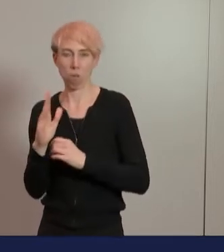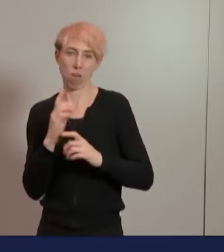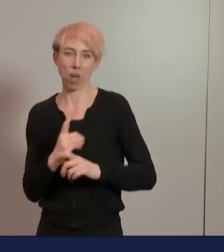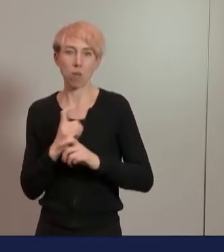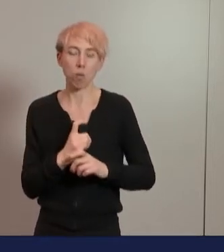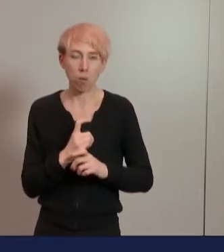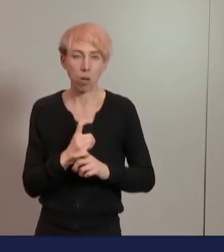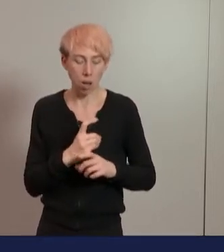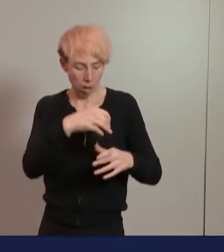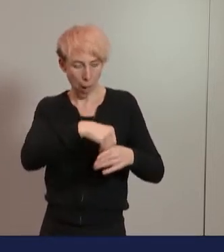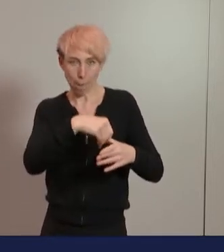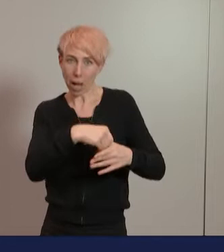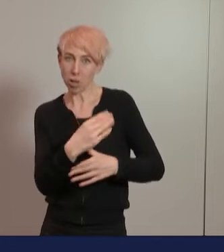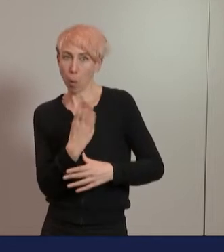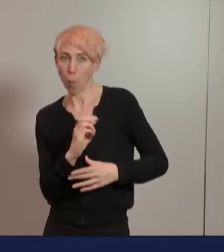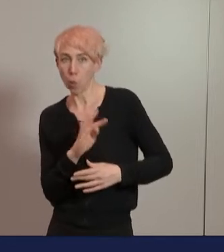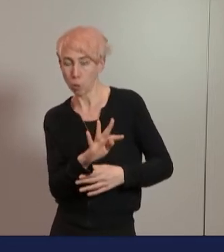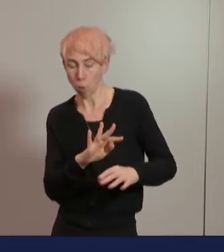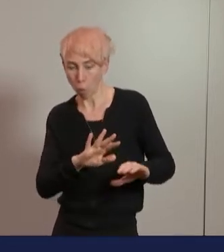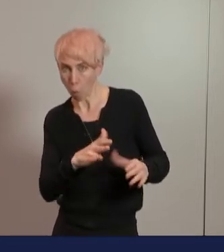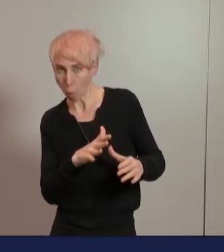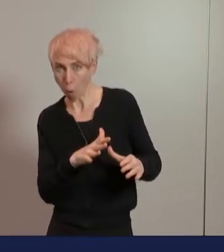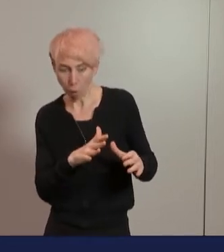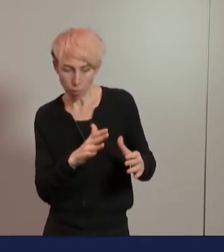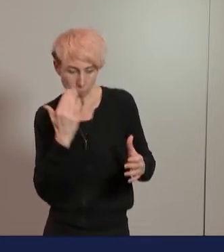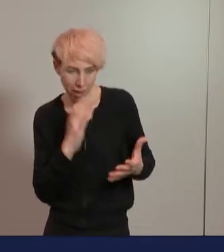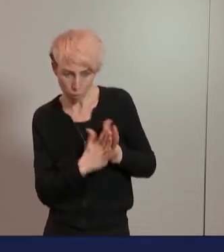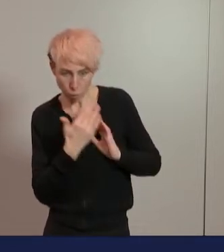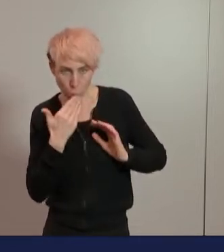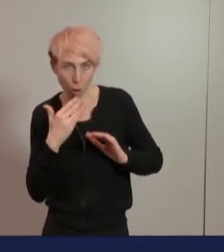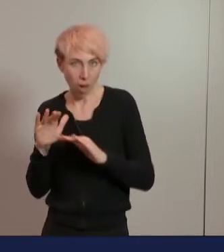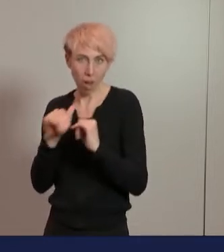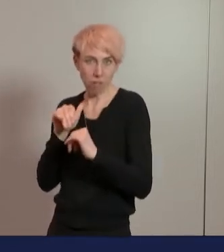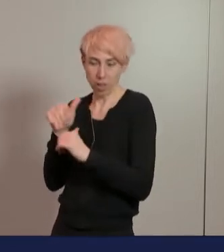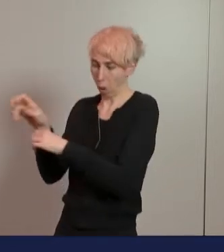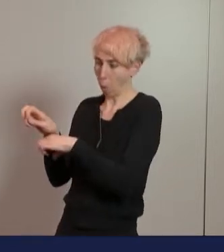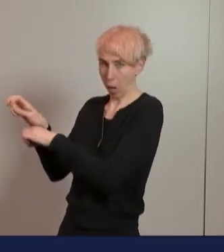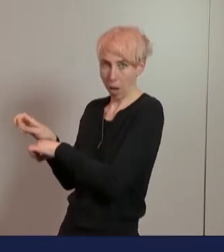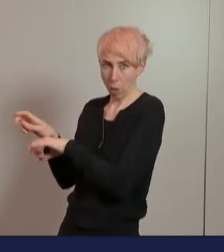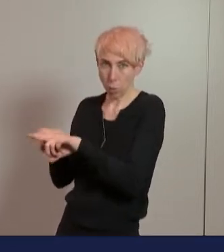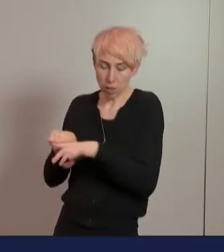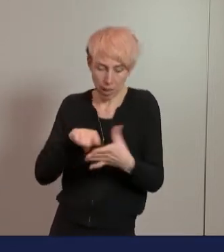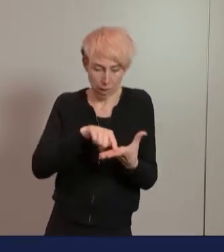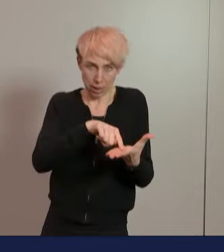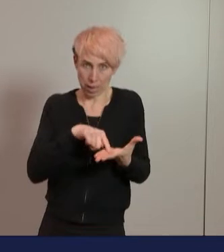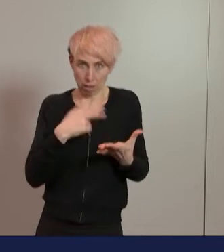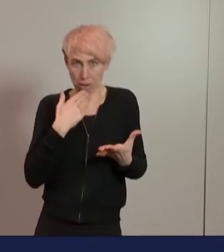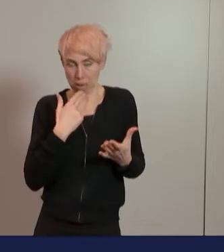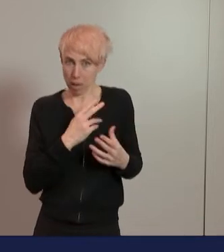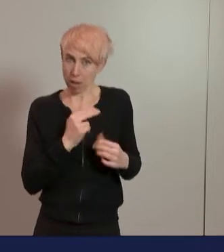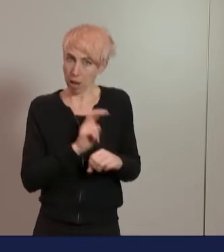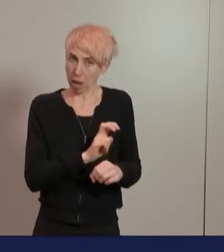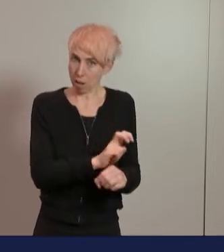Améliorer l'épargne brute, c'est aussi un moyen de limiter le recours à l'emprunt et donc de ne pas dégrader la capacité de désendettement, autre ratio de